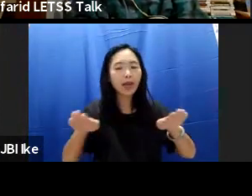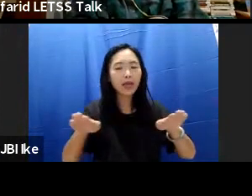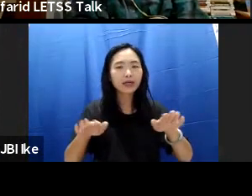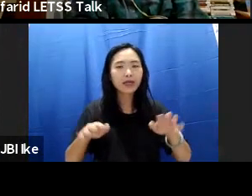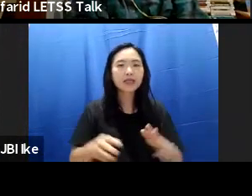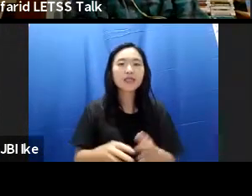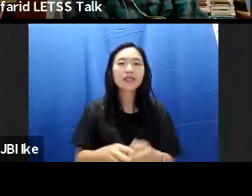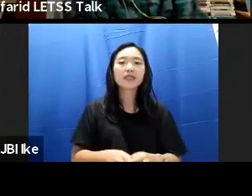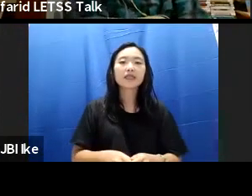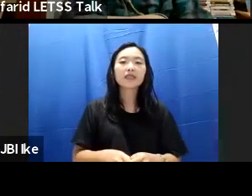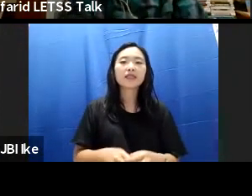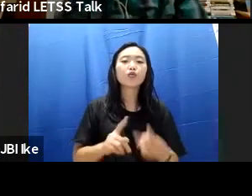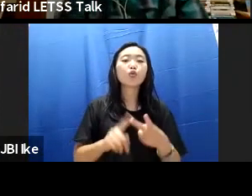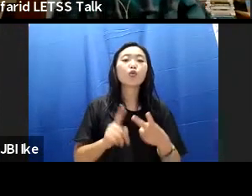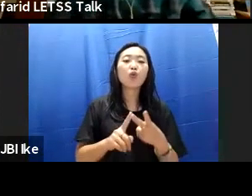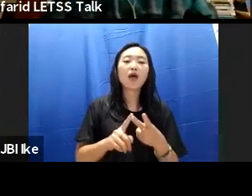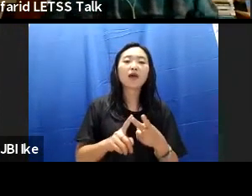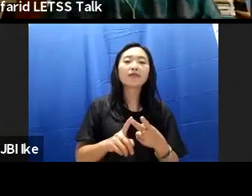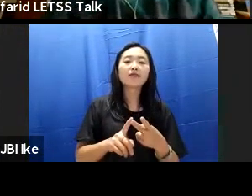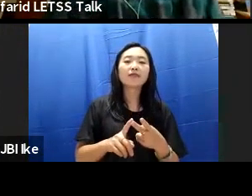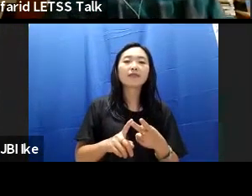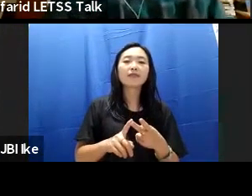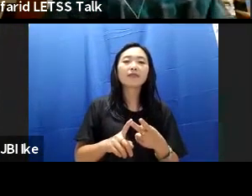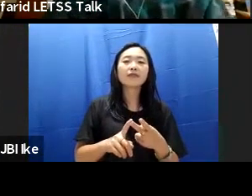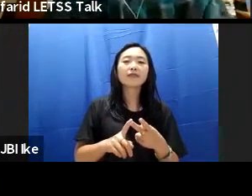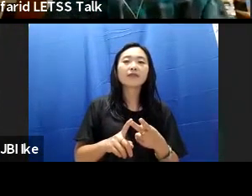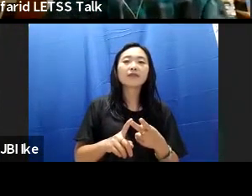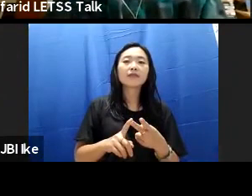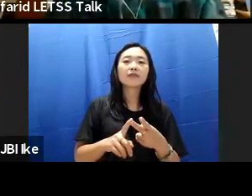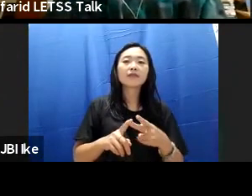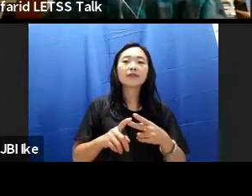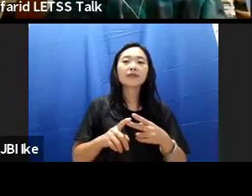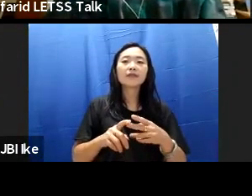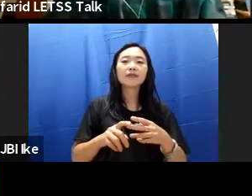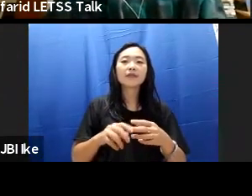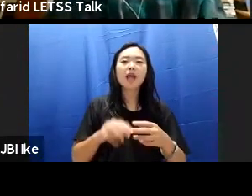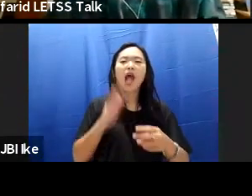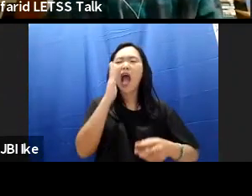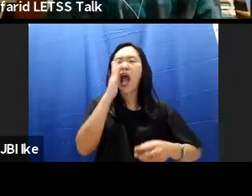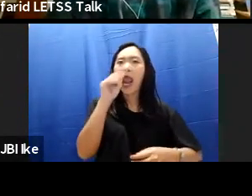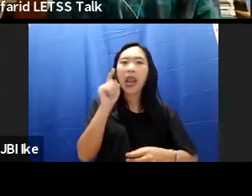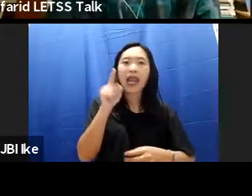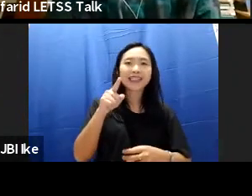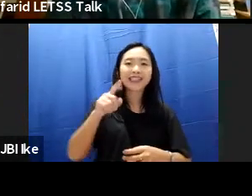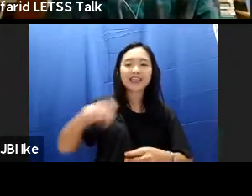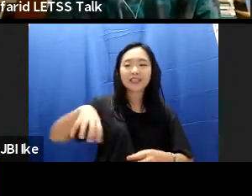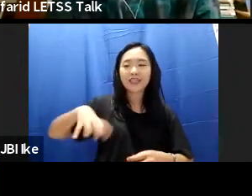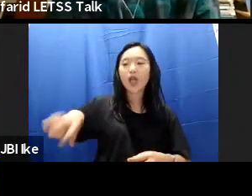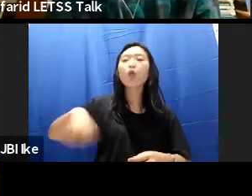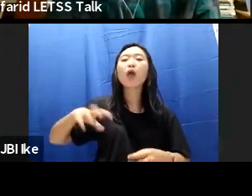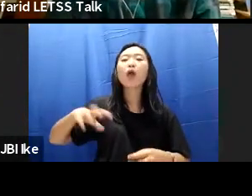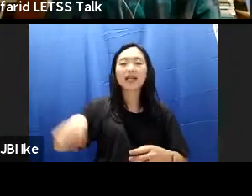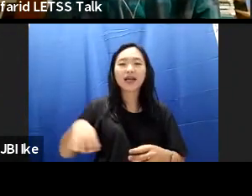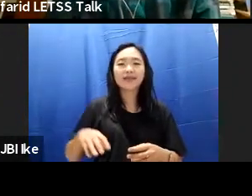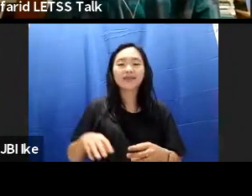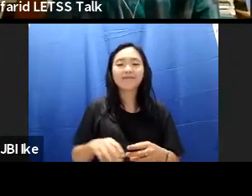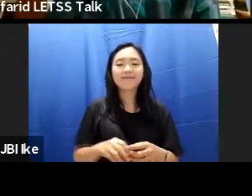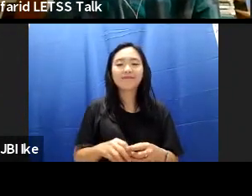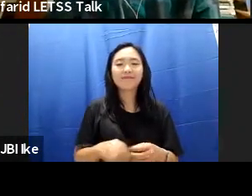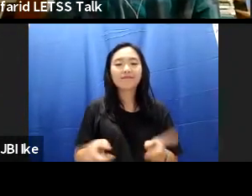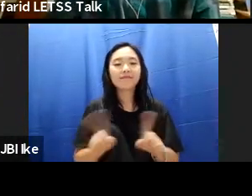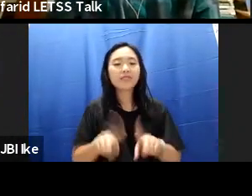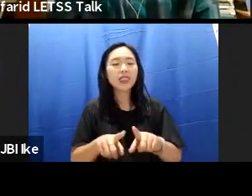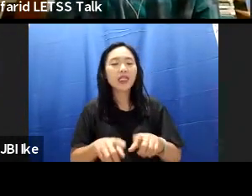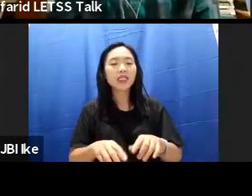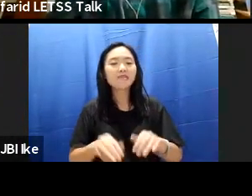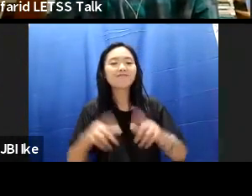mendorong Kak Els untuk kemudian memilih menjadi akademisi. Baik, terima kasih Kak Els. Dan sekarang